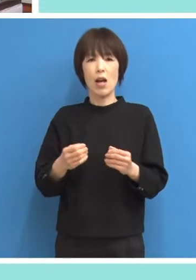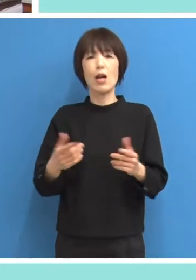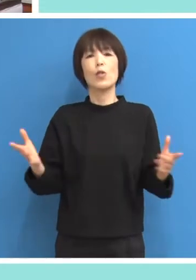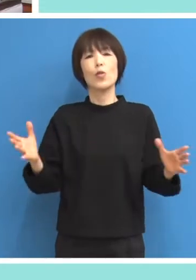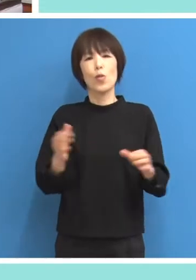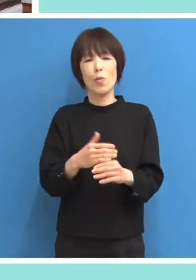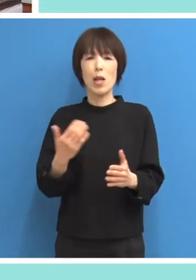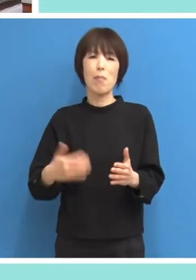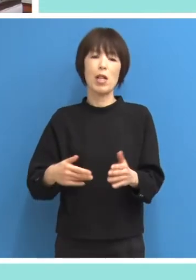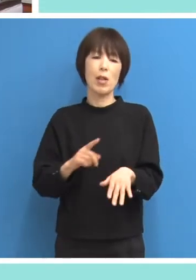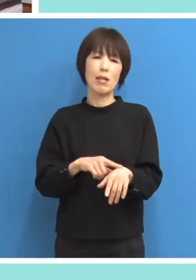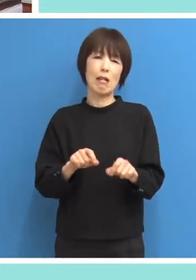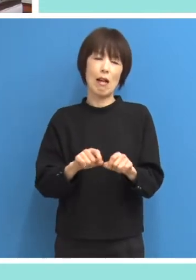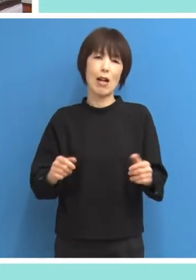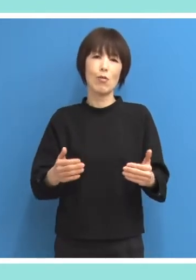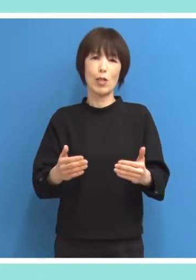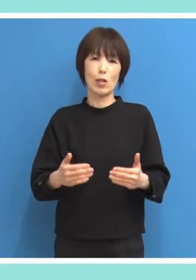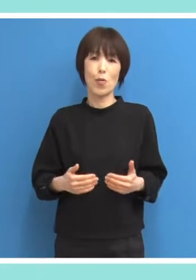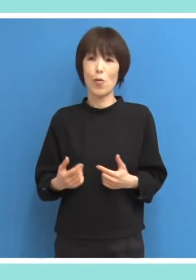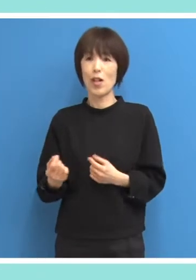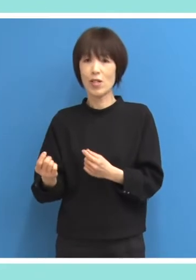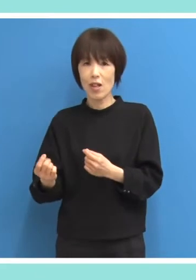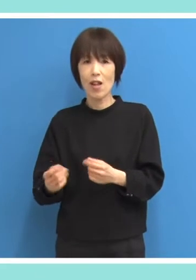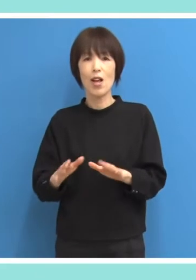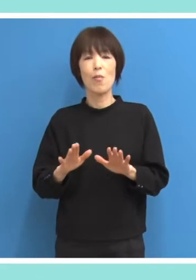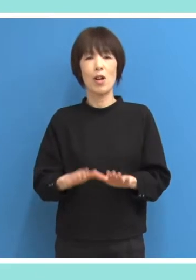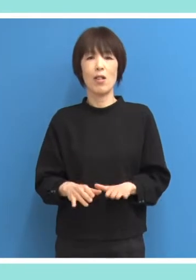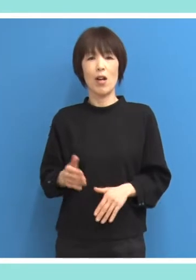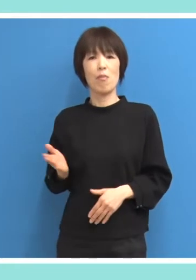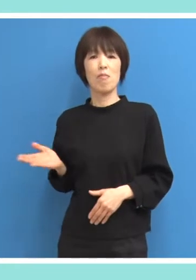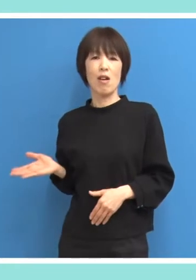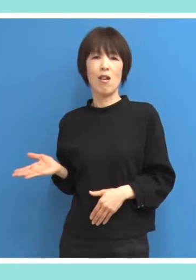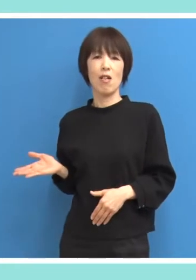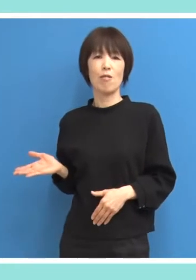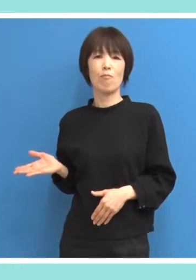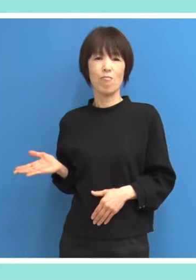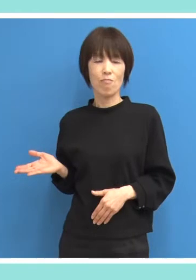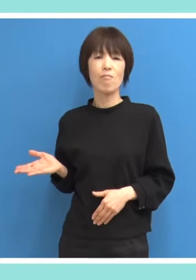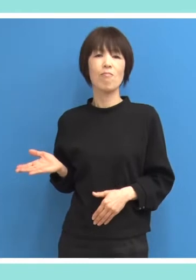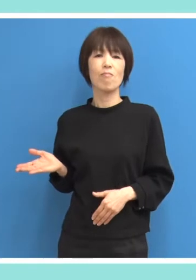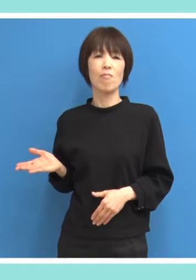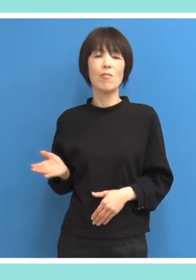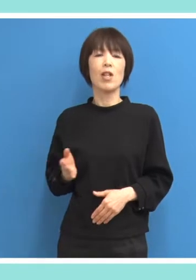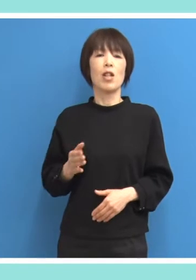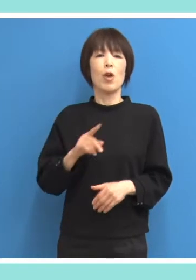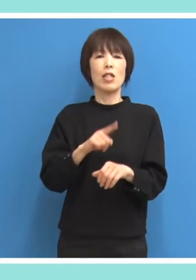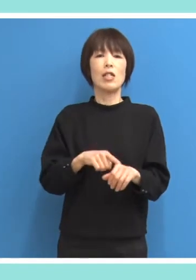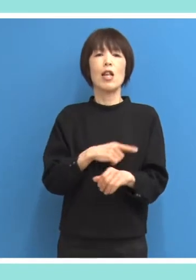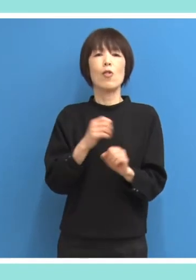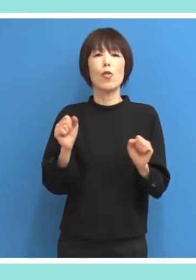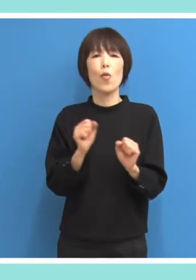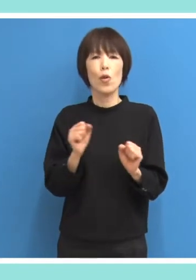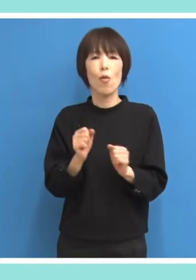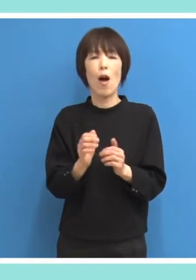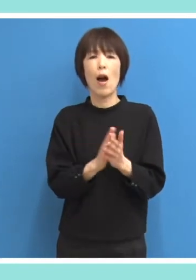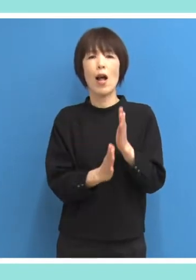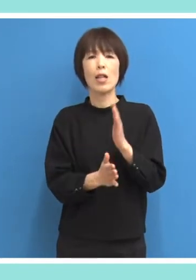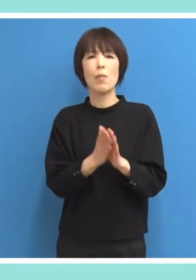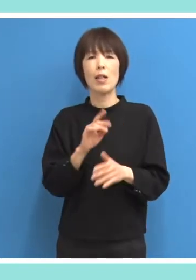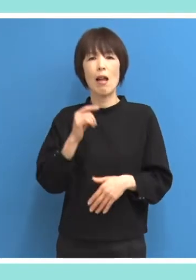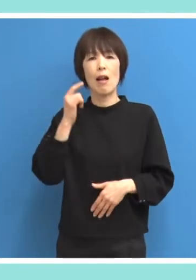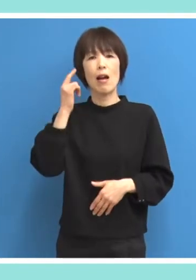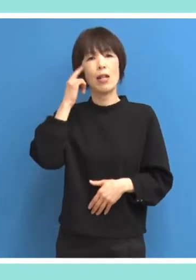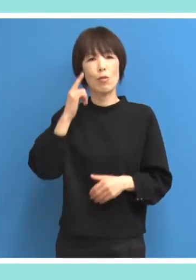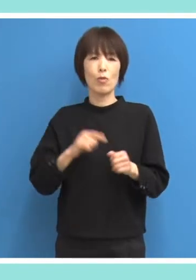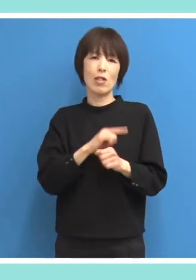束には時間がかかりそうですね。また大村市では豪雨災害や台風など自然の脅威を改めて感じさせられ